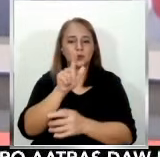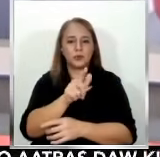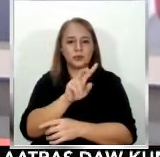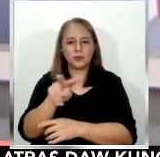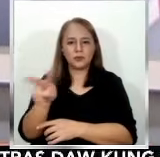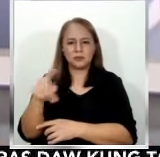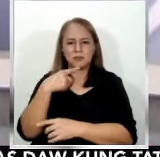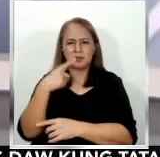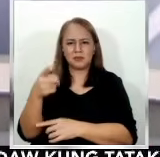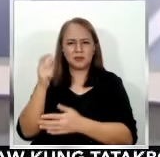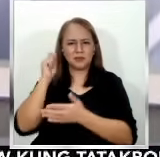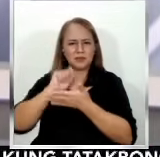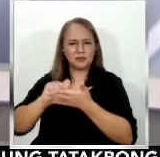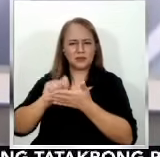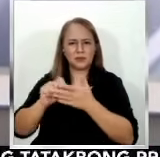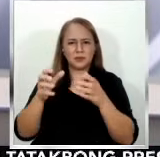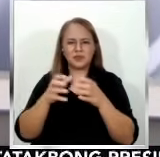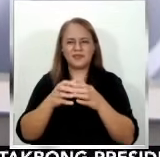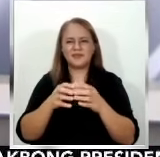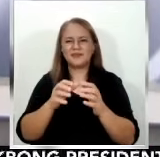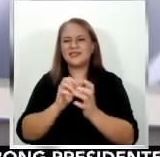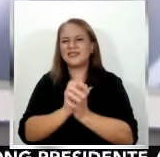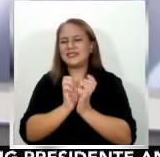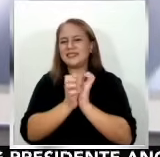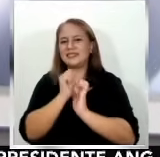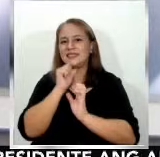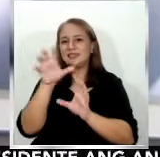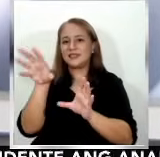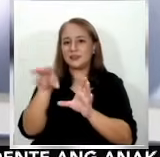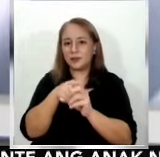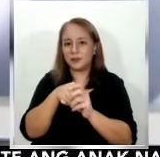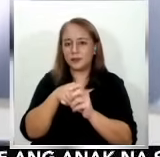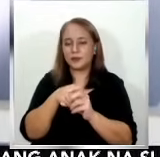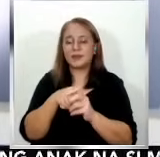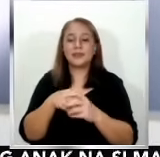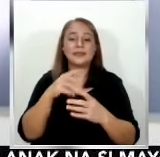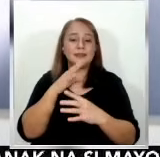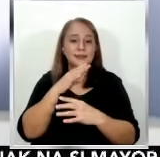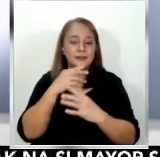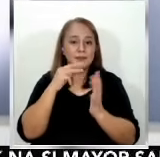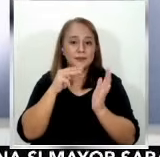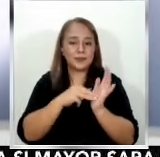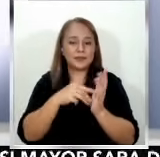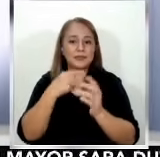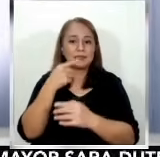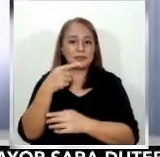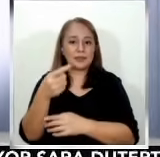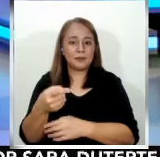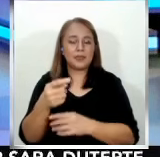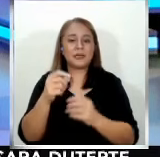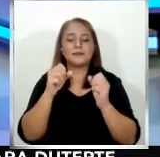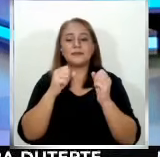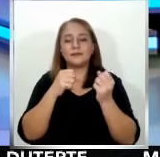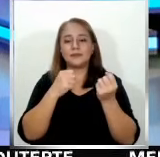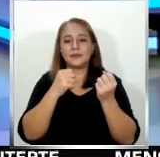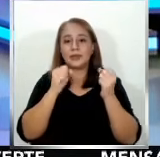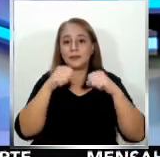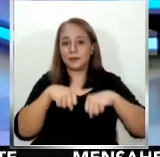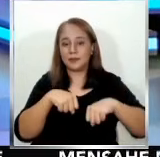gabinete, edited at hindi isinama sa umereng talumpati ang binitawang kondisyon sa pagtakbo. Ayon sa